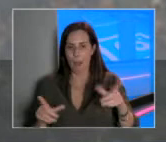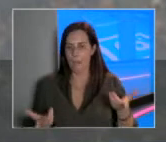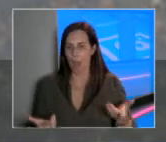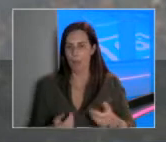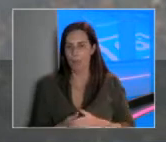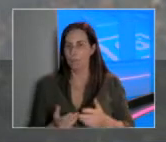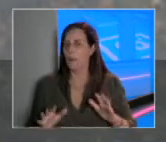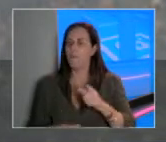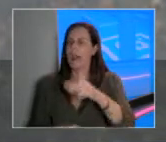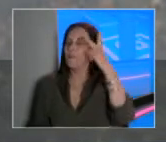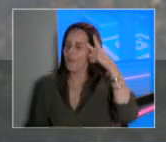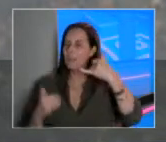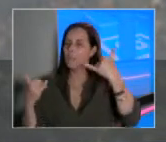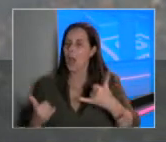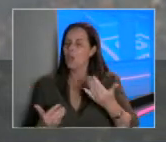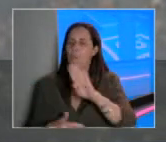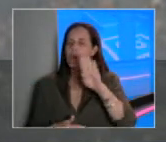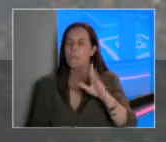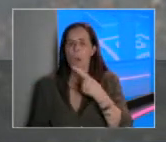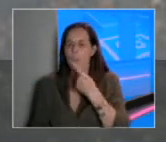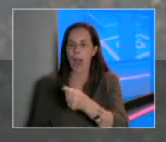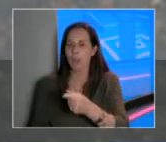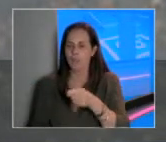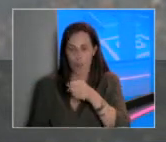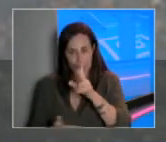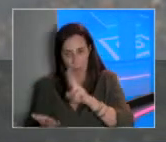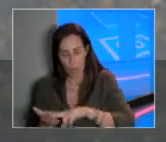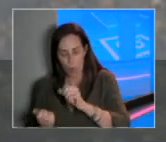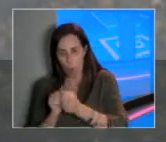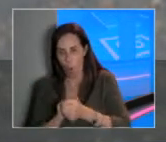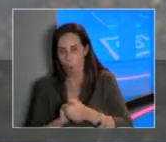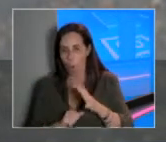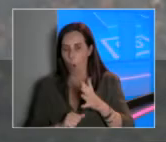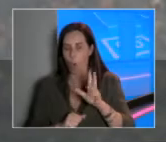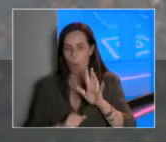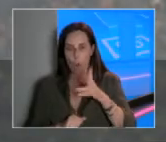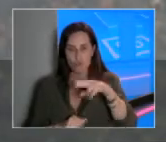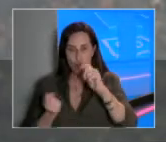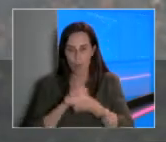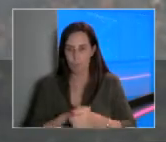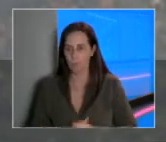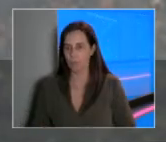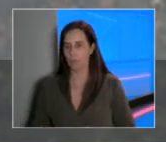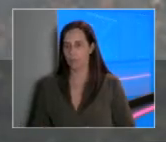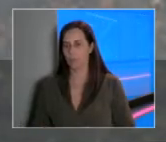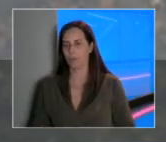בהמשך הדרך. מה הבנתם הערב מראש הממשלה נתניהו? שאתם צודקים או שיכולים להיות שינויים? לא, קודם כל אני חושב שאנחנו